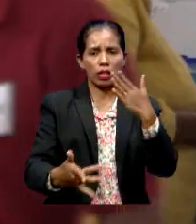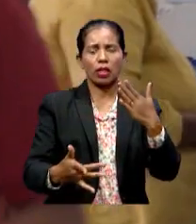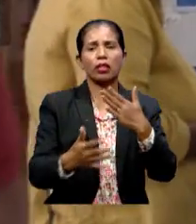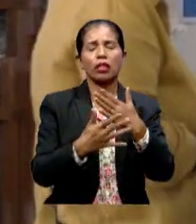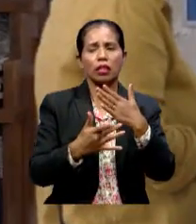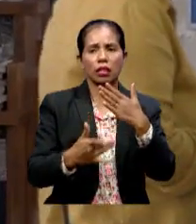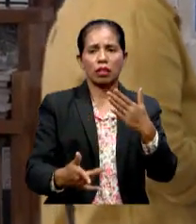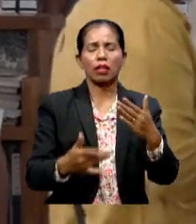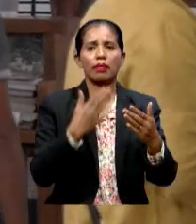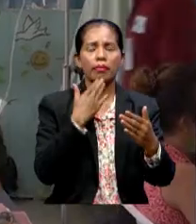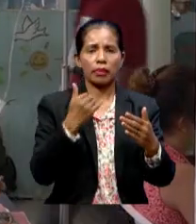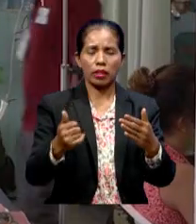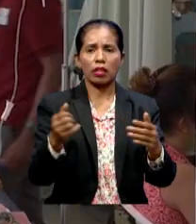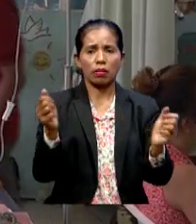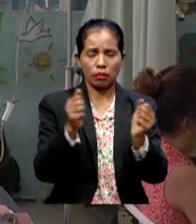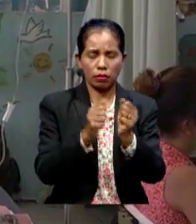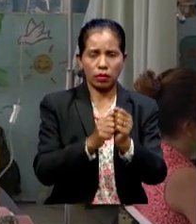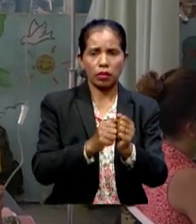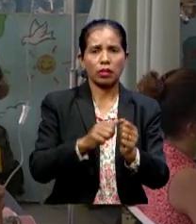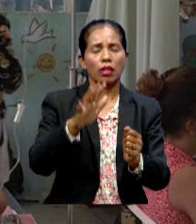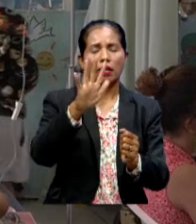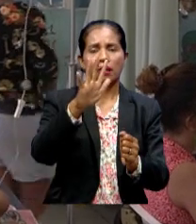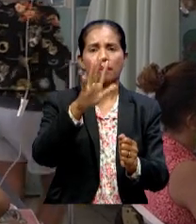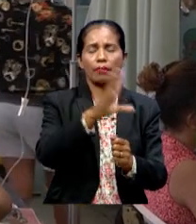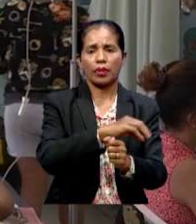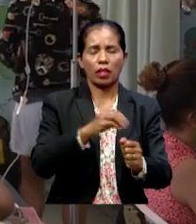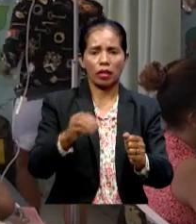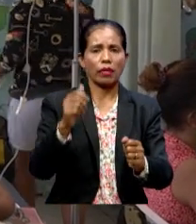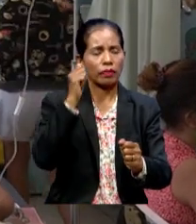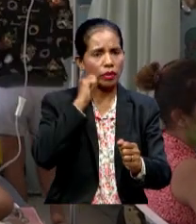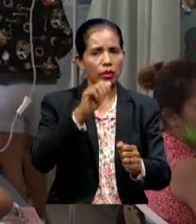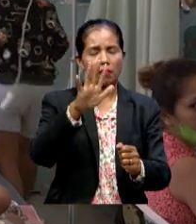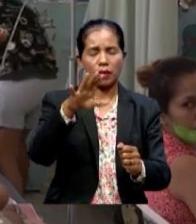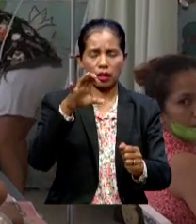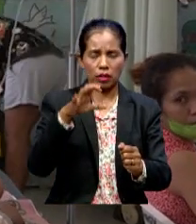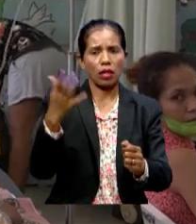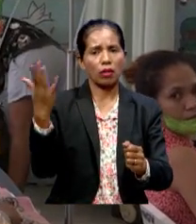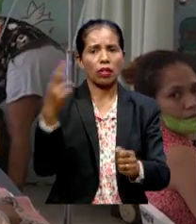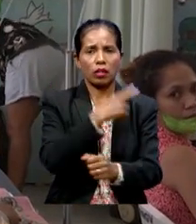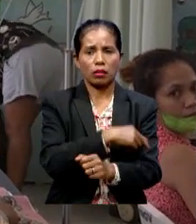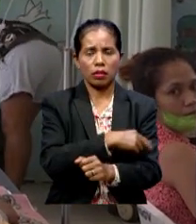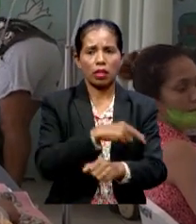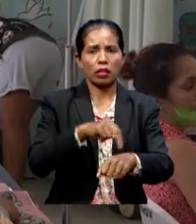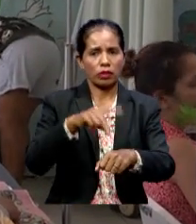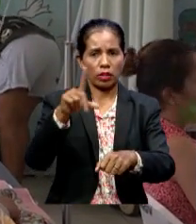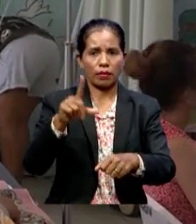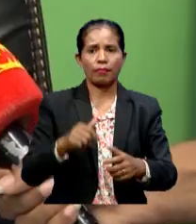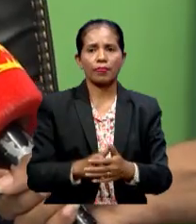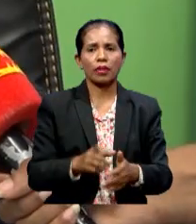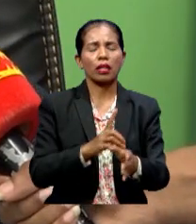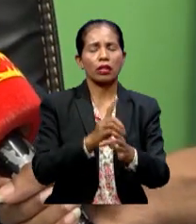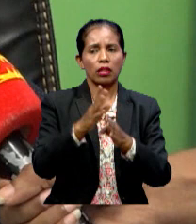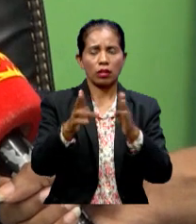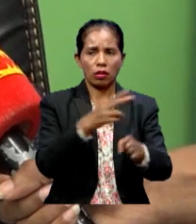mane atus lima resin no feto atus hat resin magduranti nei halau hela tratamentu i Hospital Nacional. Diretor